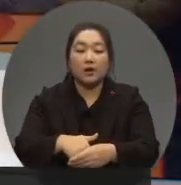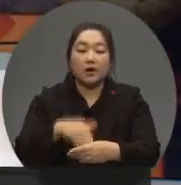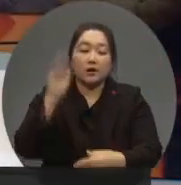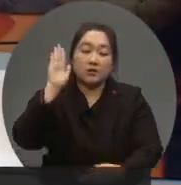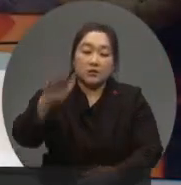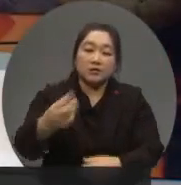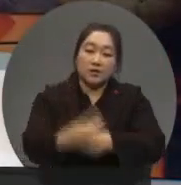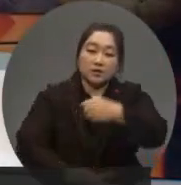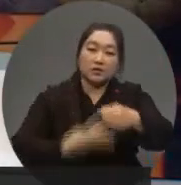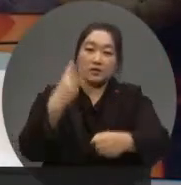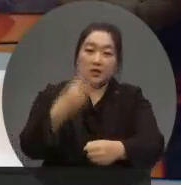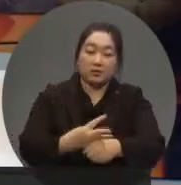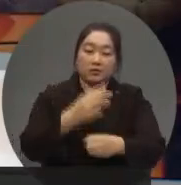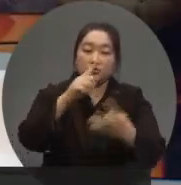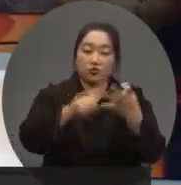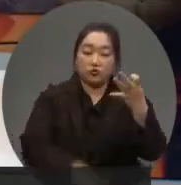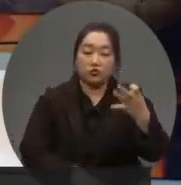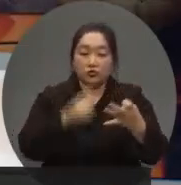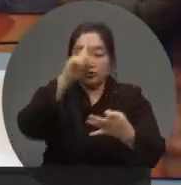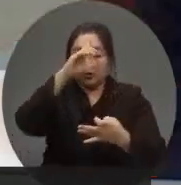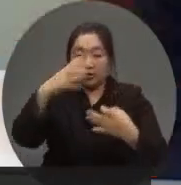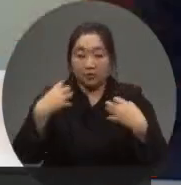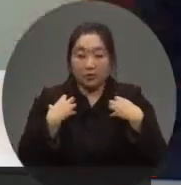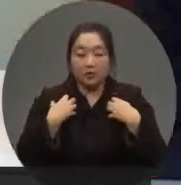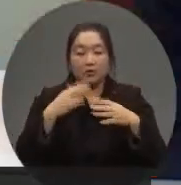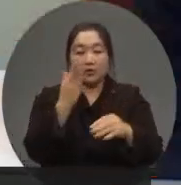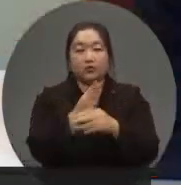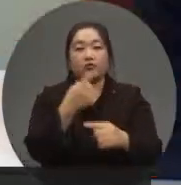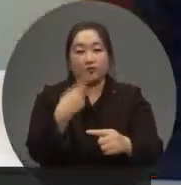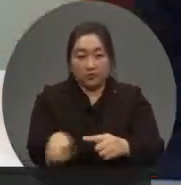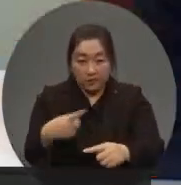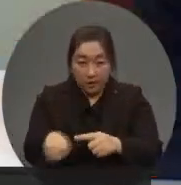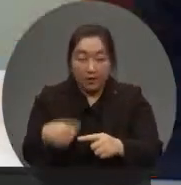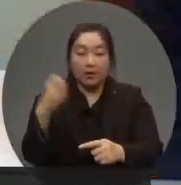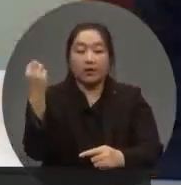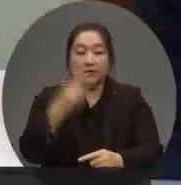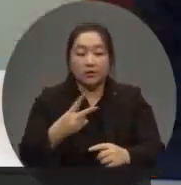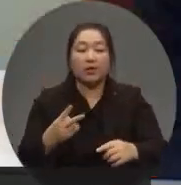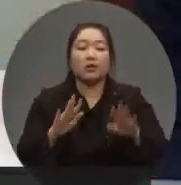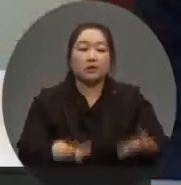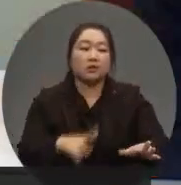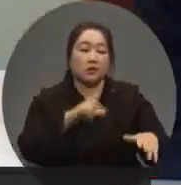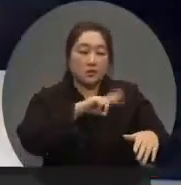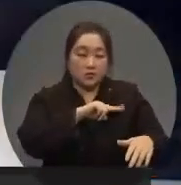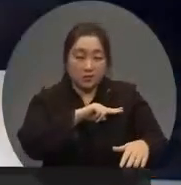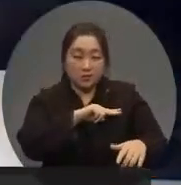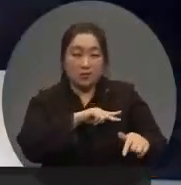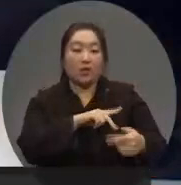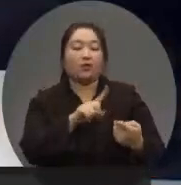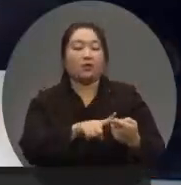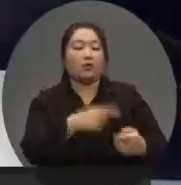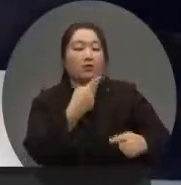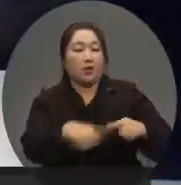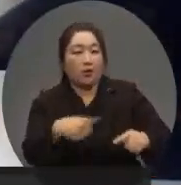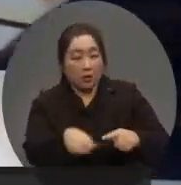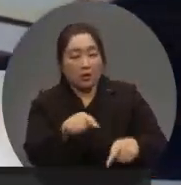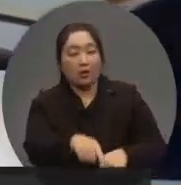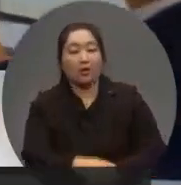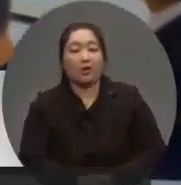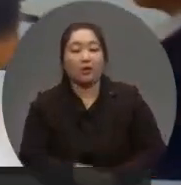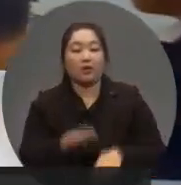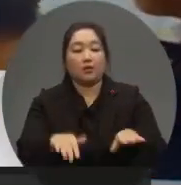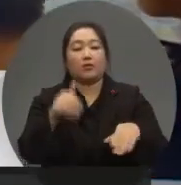3년차를 맞는 윤석열 정부에 대한 중간 평가인 동시에 현역 의원들에 대한 평가이기도 한데요 이번